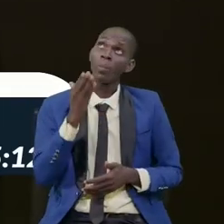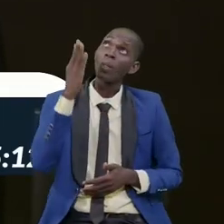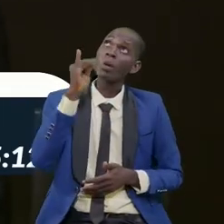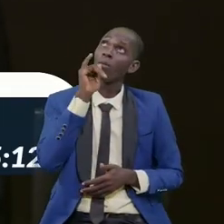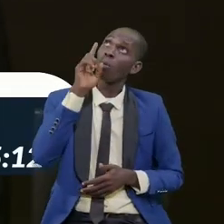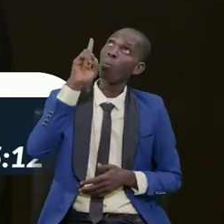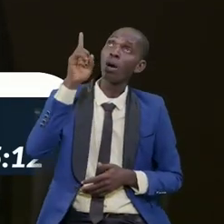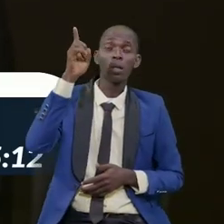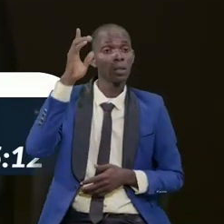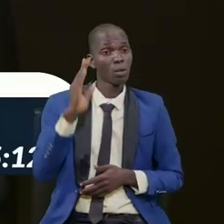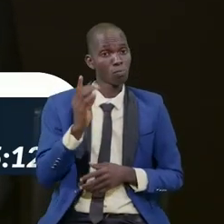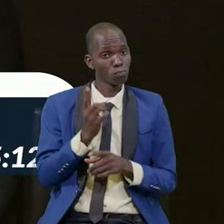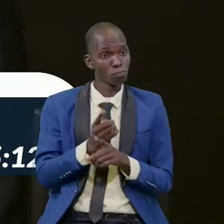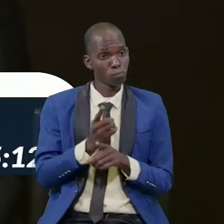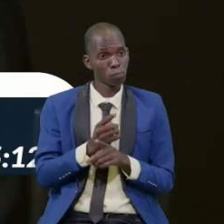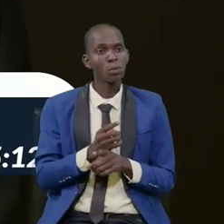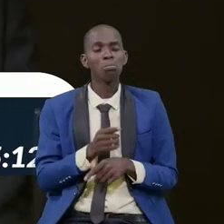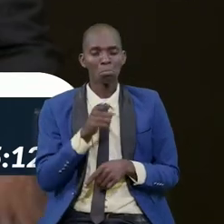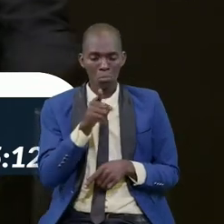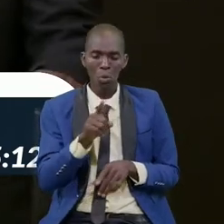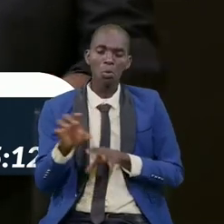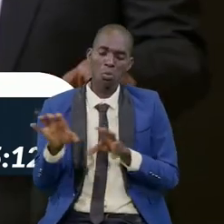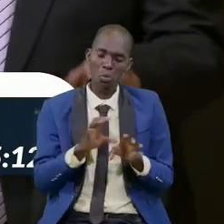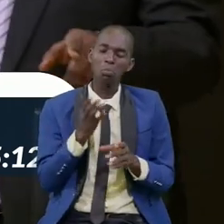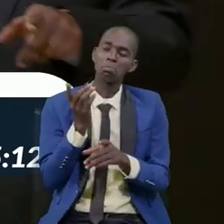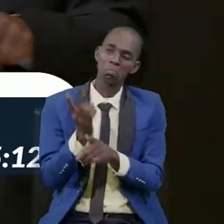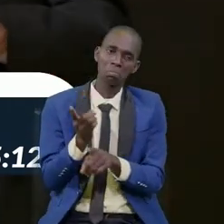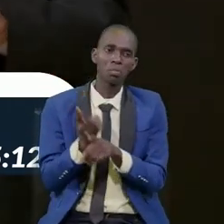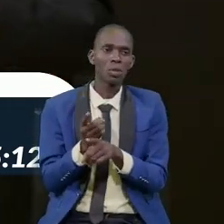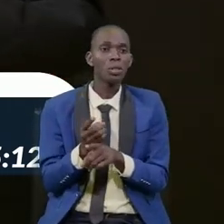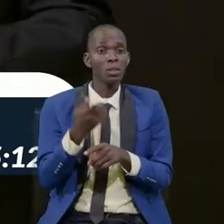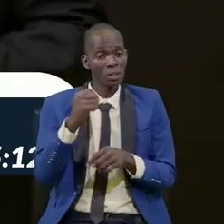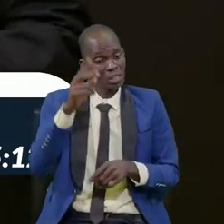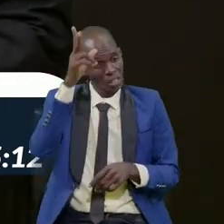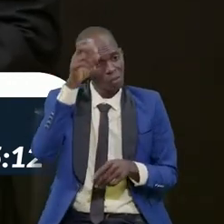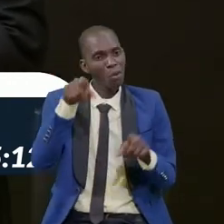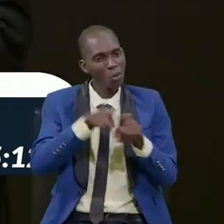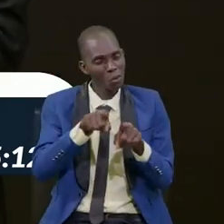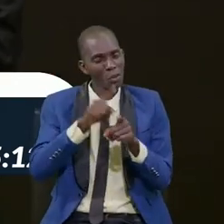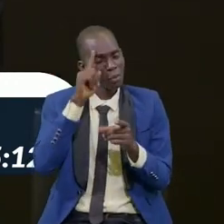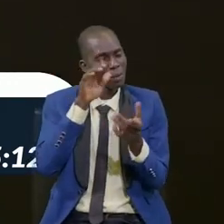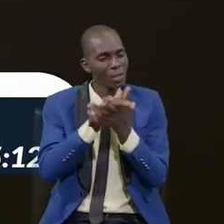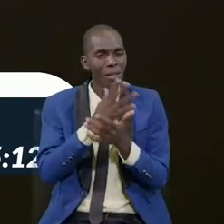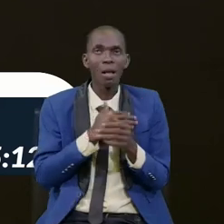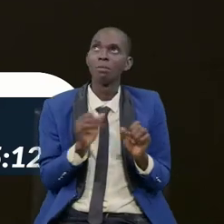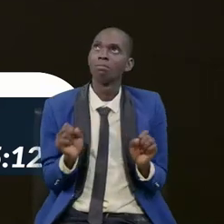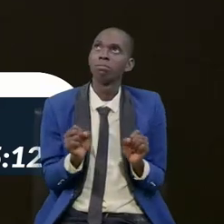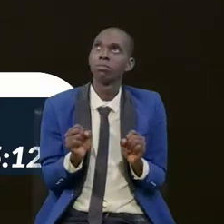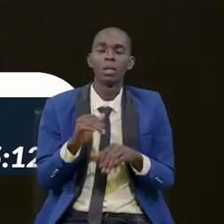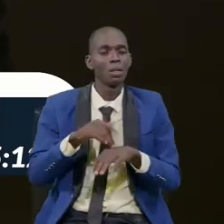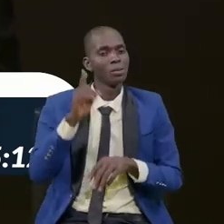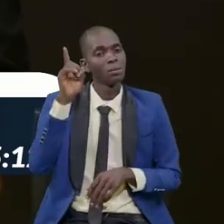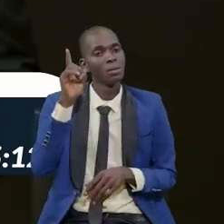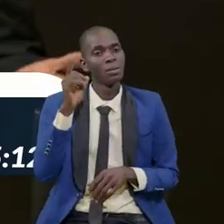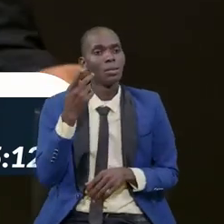Tu crois qu'il y a un seul Dieu. Tu fais bien. Les démons le croient aussi et ils tremblent.